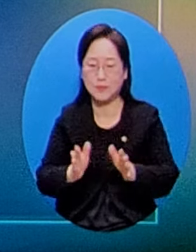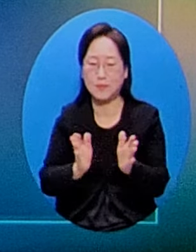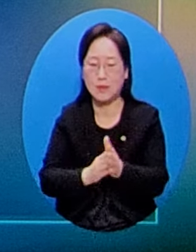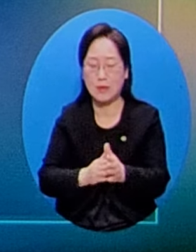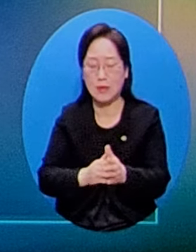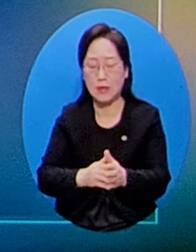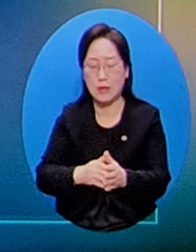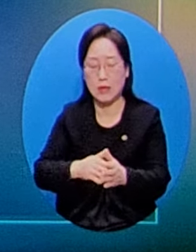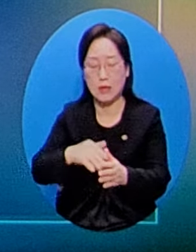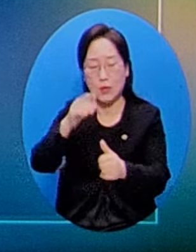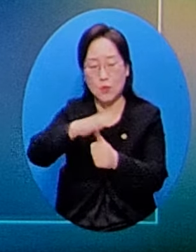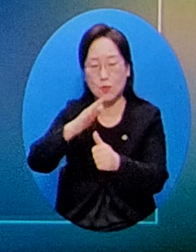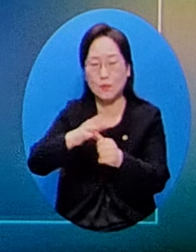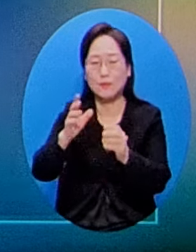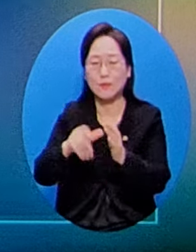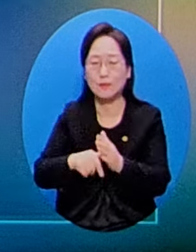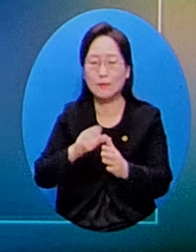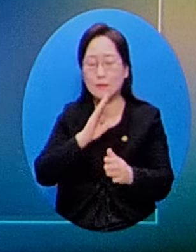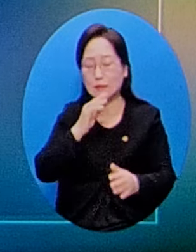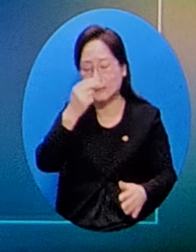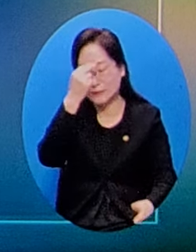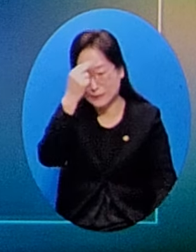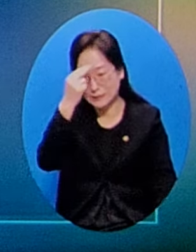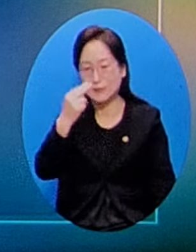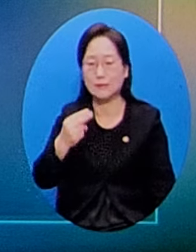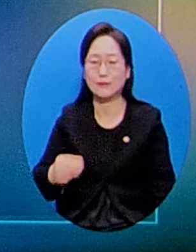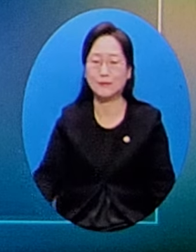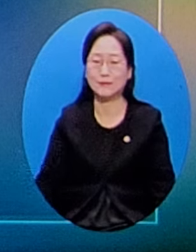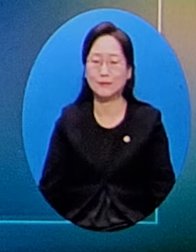힘들고 어려운 생활을 했기 때문에